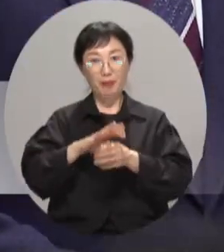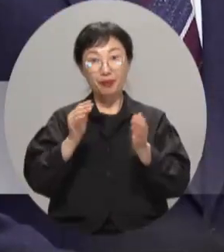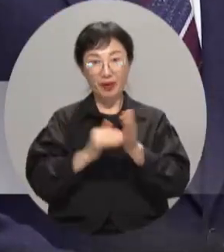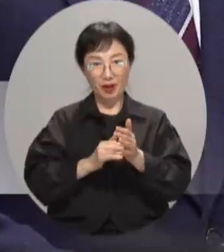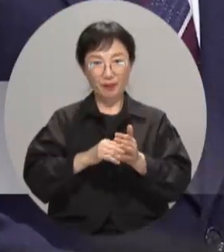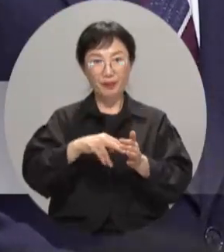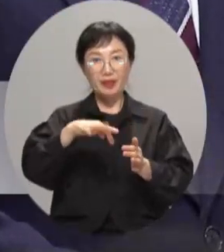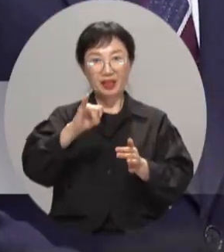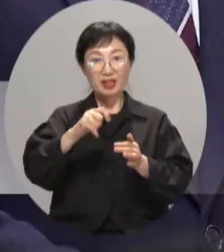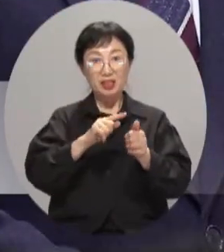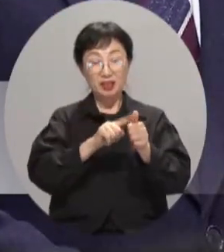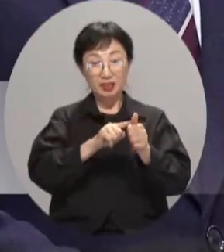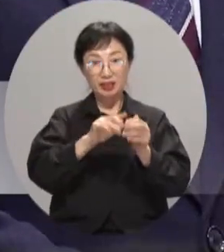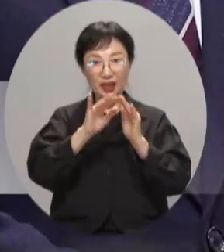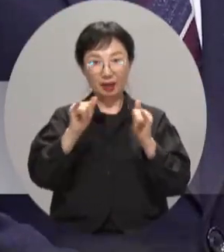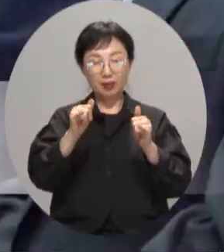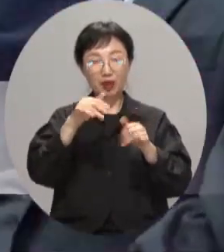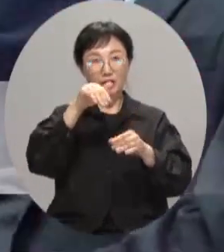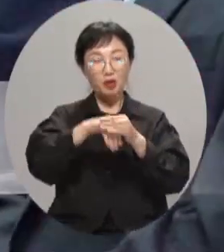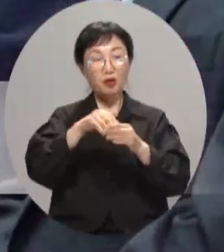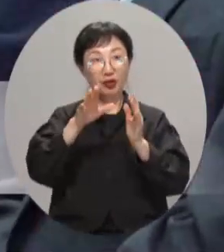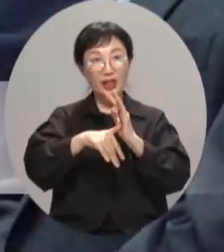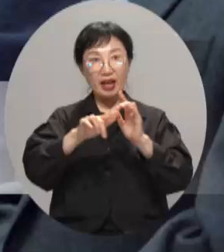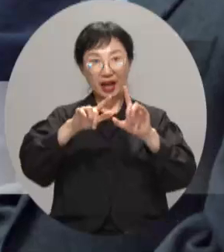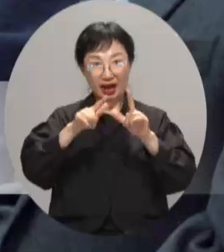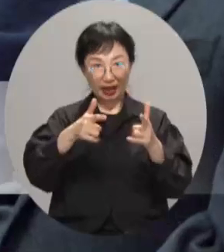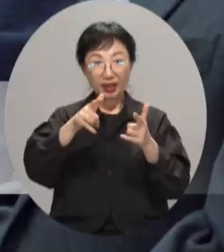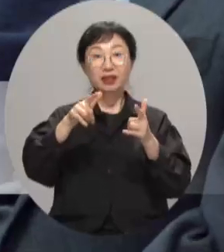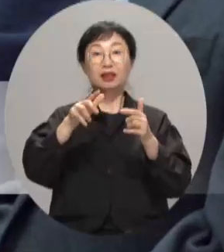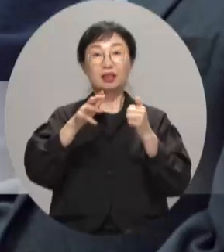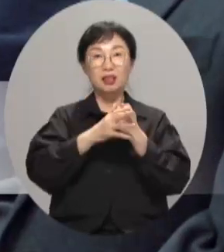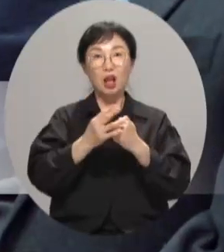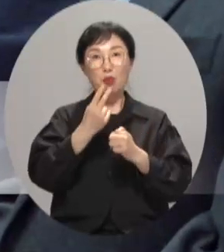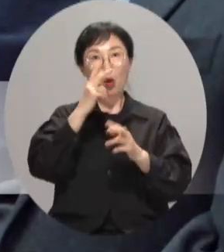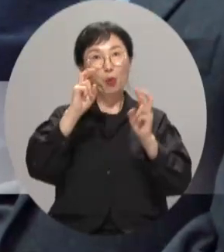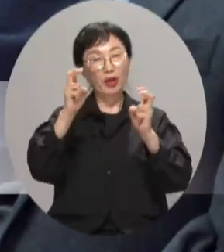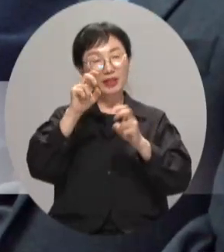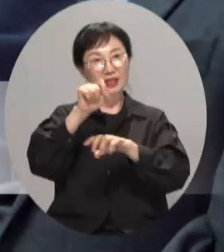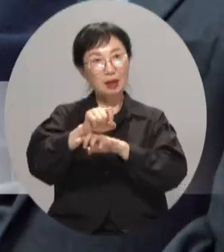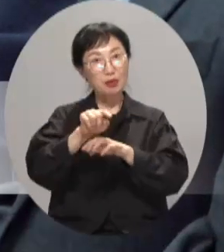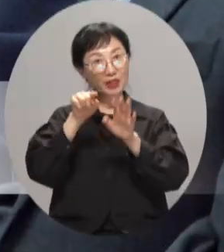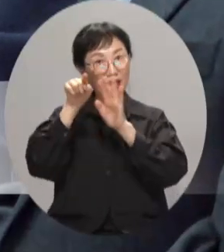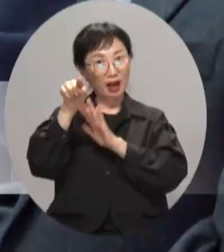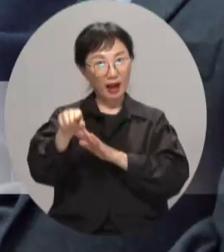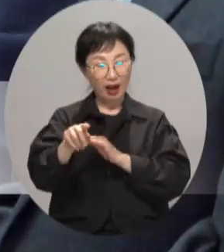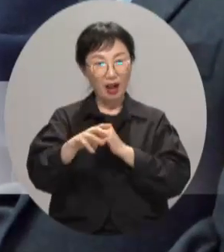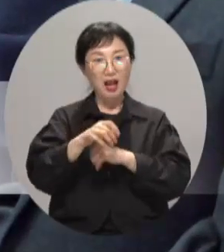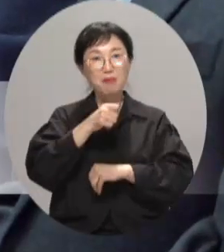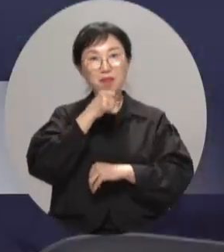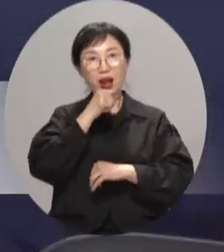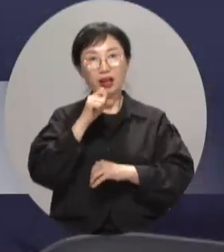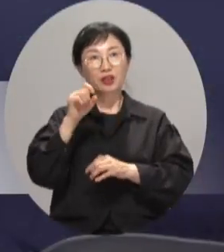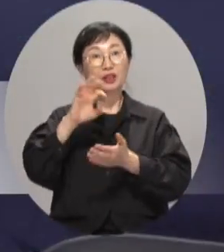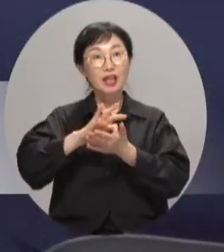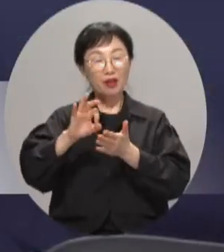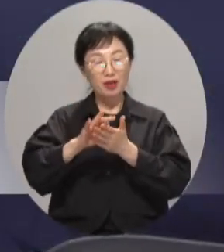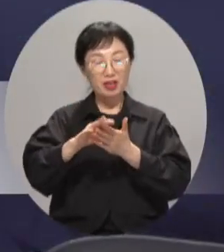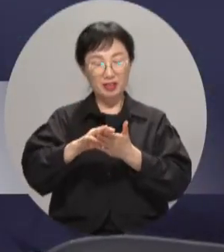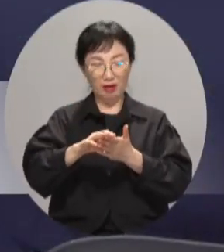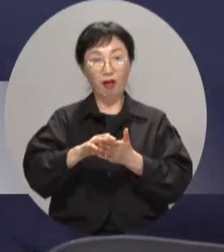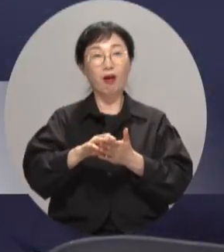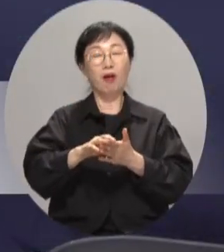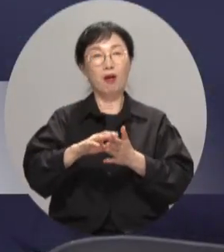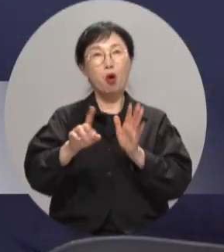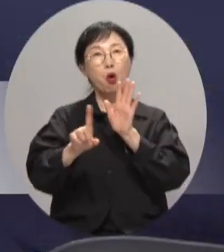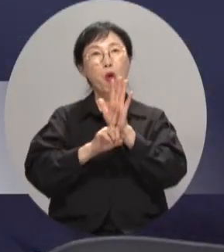신의원은 공식 선거 기간이 아니었던 지난 1월 한 보험사 사무실에서 마이크를 이용해 의정 활동을